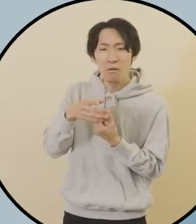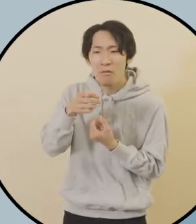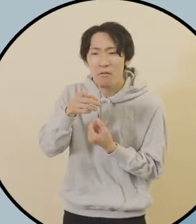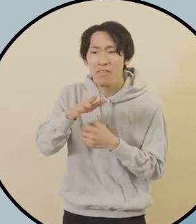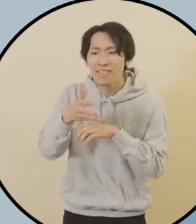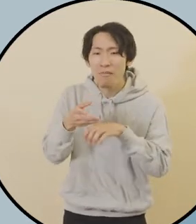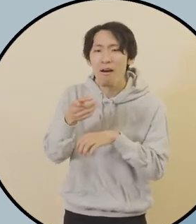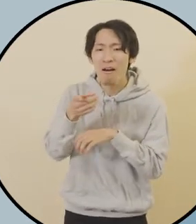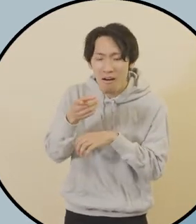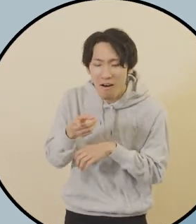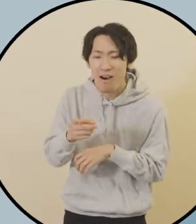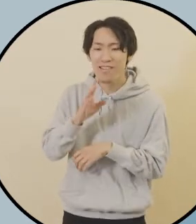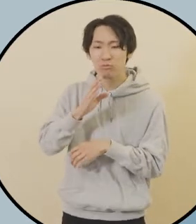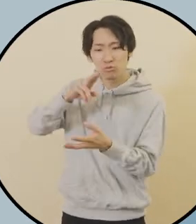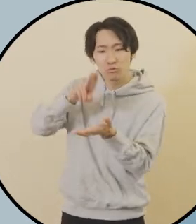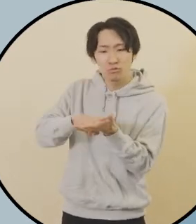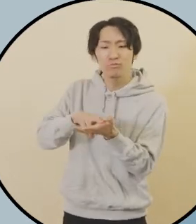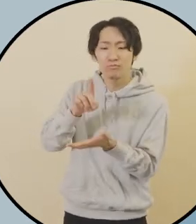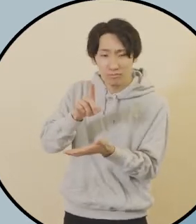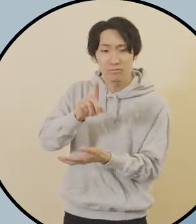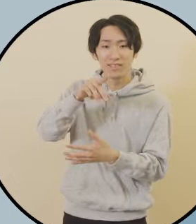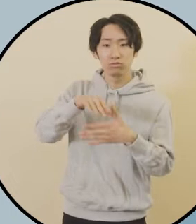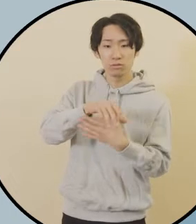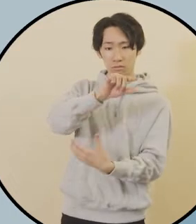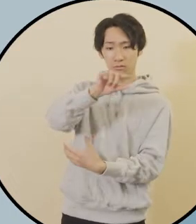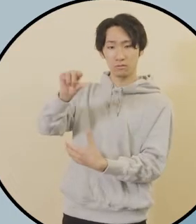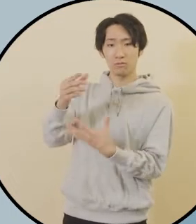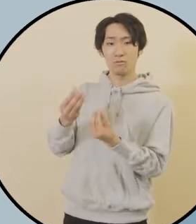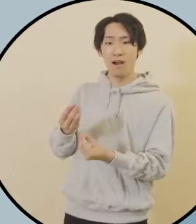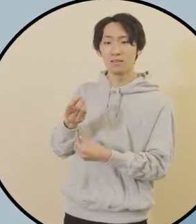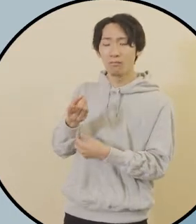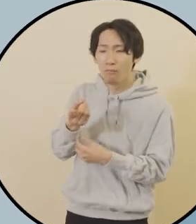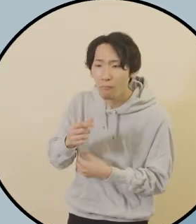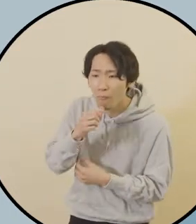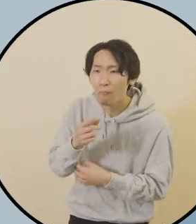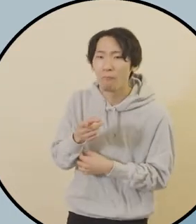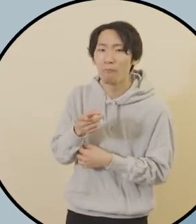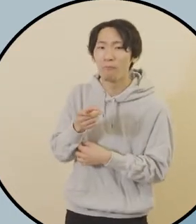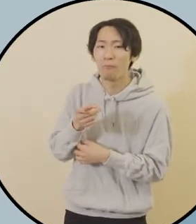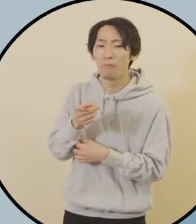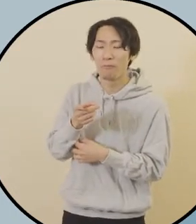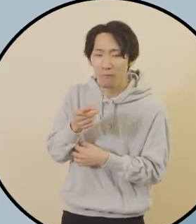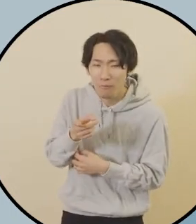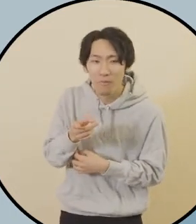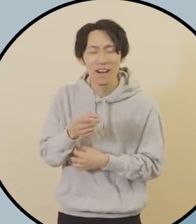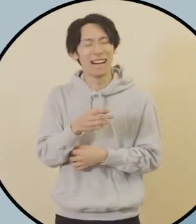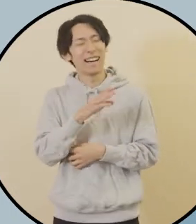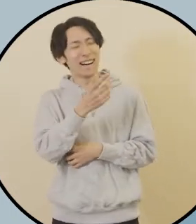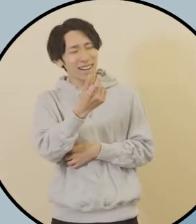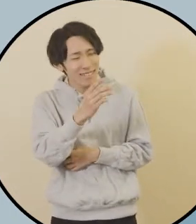な割合であったんですけど島さんに至ってはセリフはもう1分未来し傾きなる